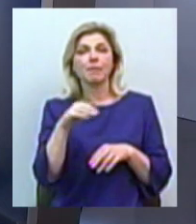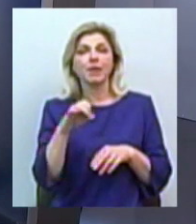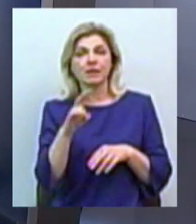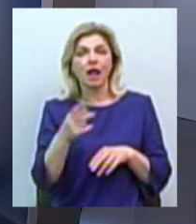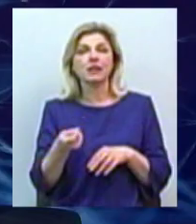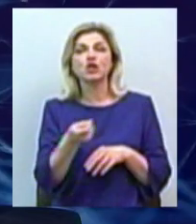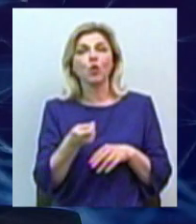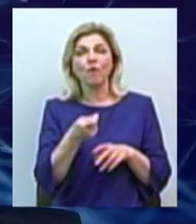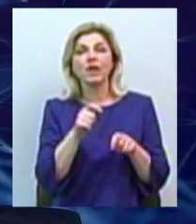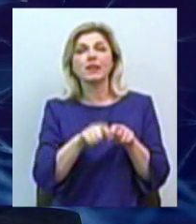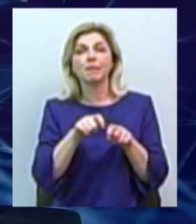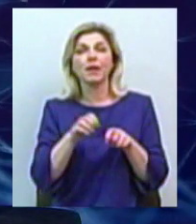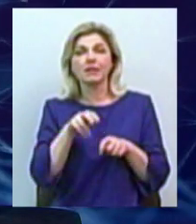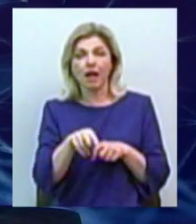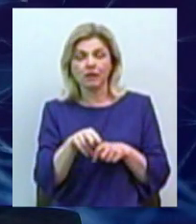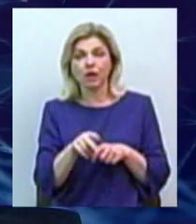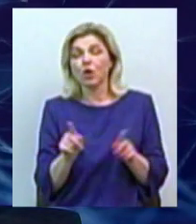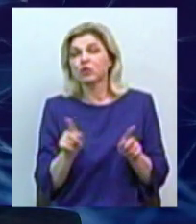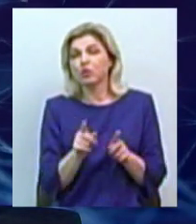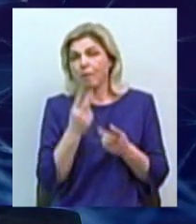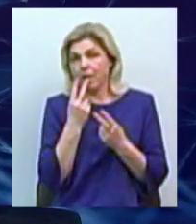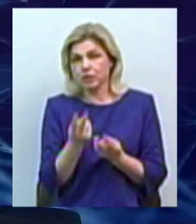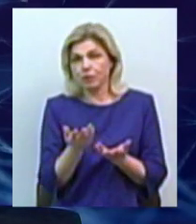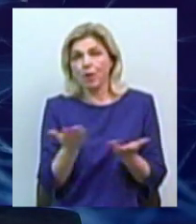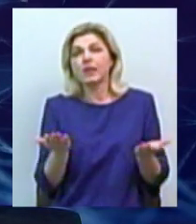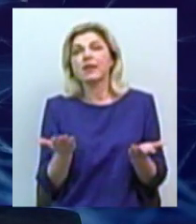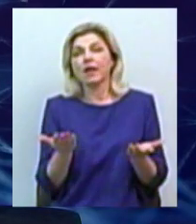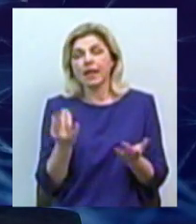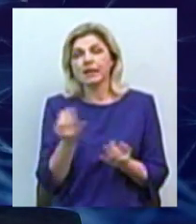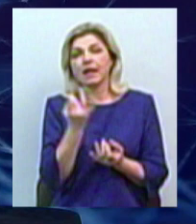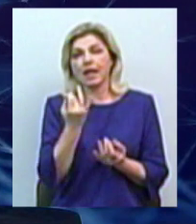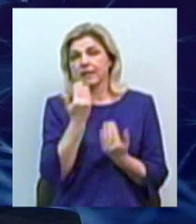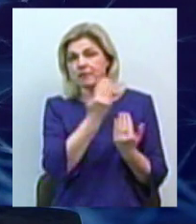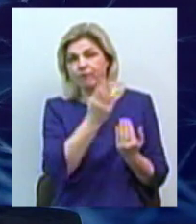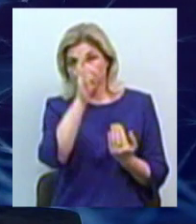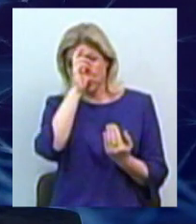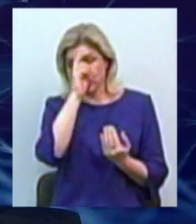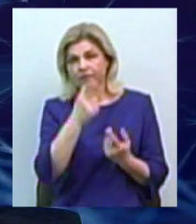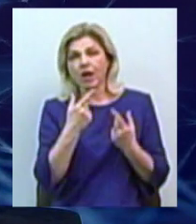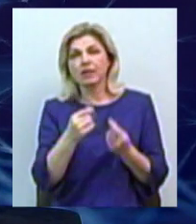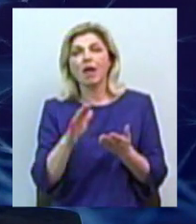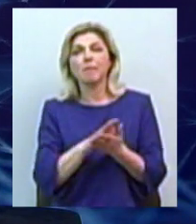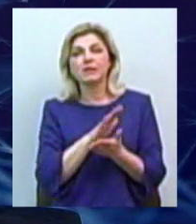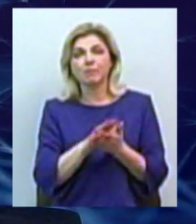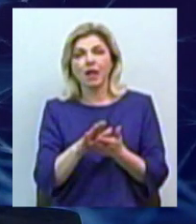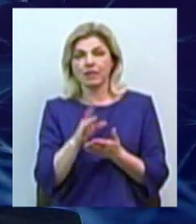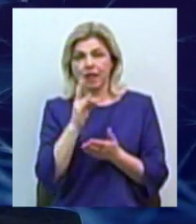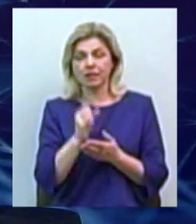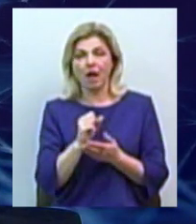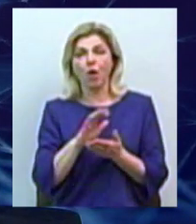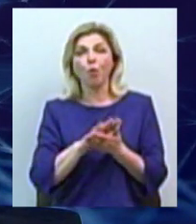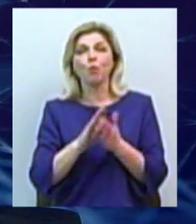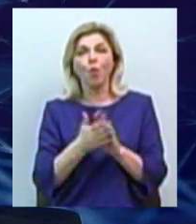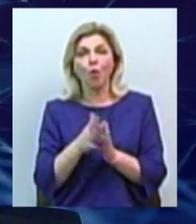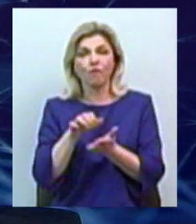зерновий термінал. Що ми бачимо? Де тут інтерес держави, де тут закладена в концесійних умовах вимога